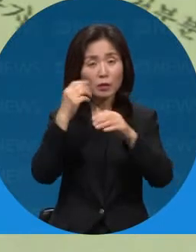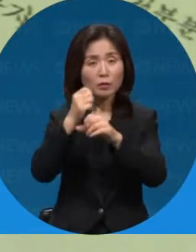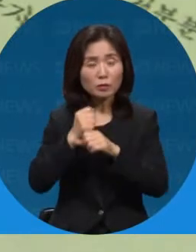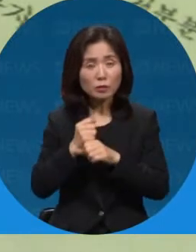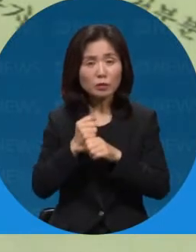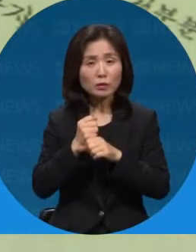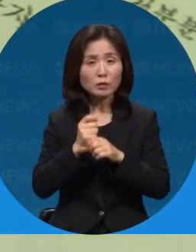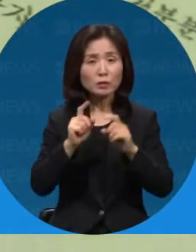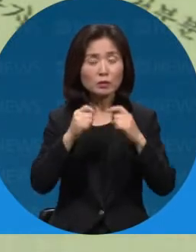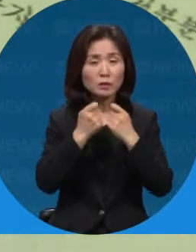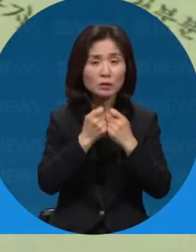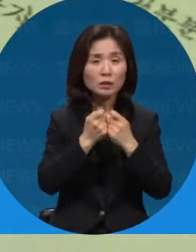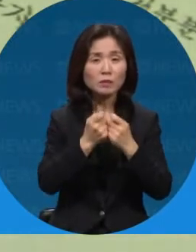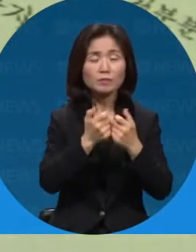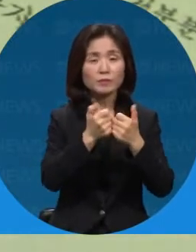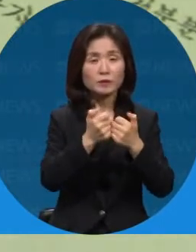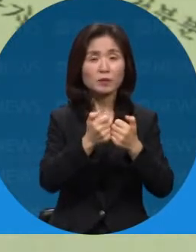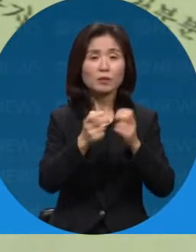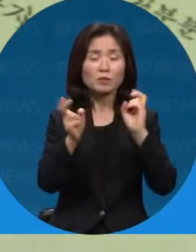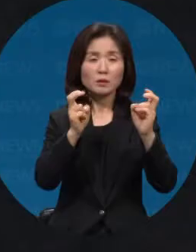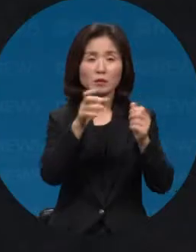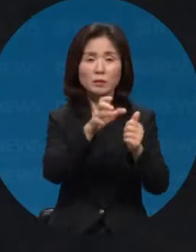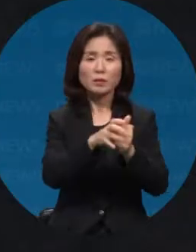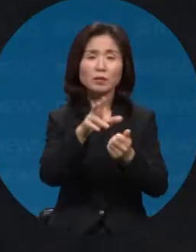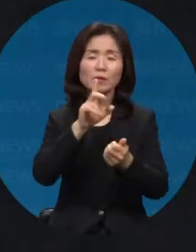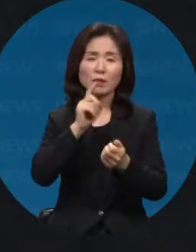있습니다 박방주 기자 입니다